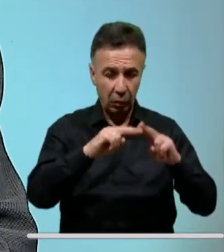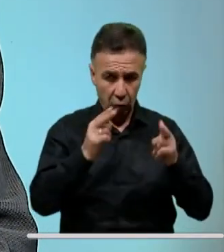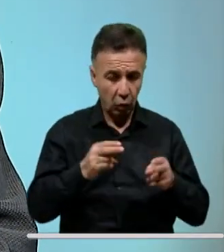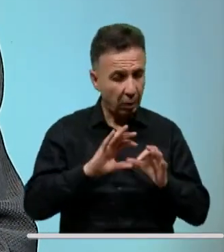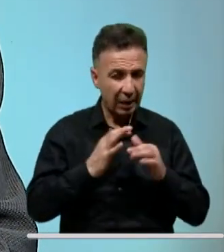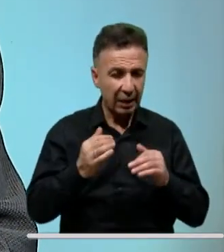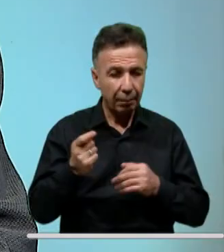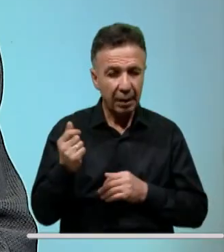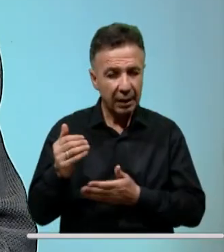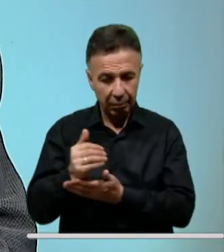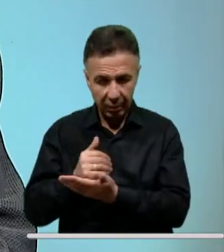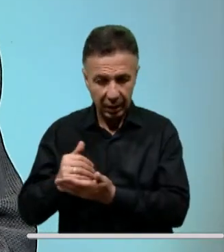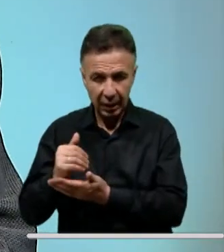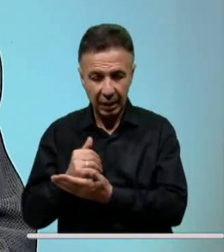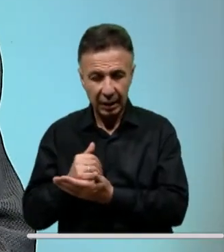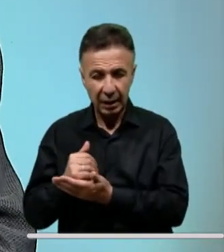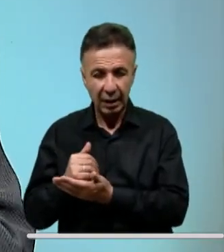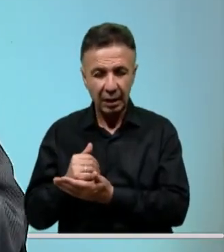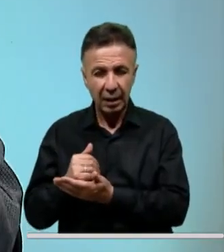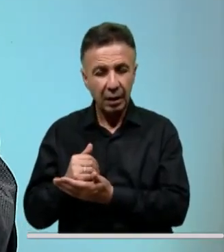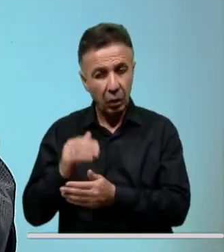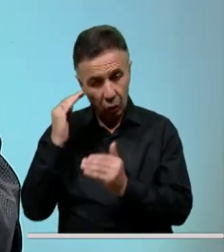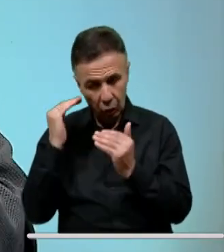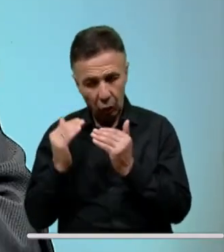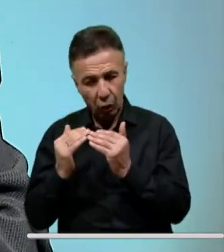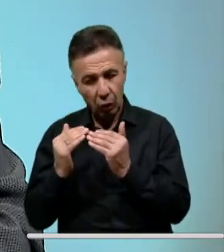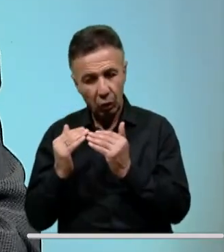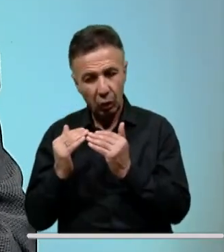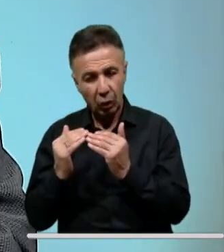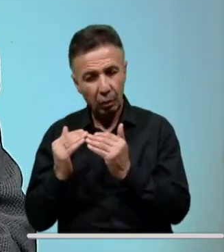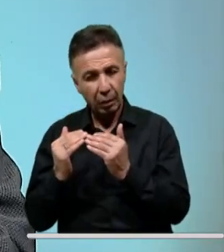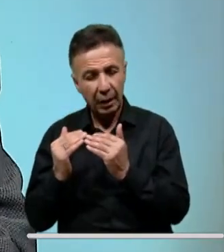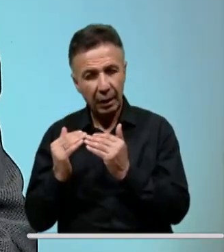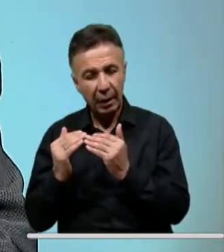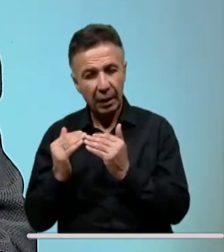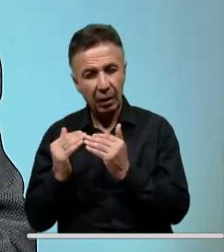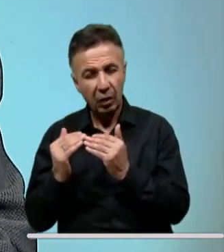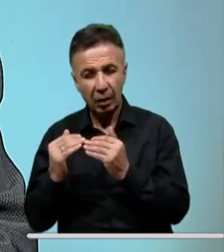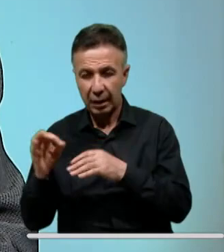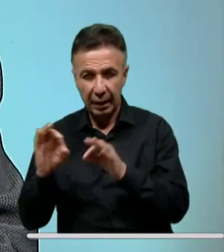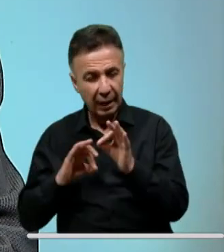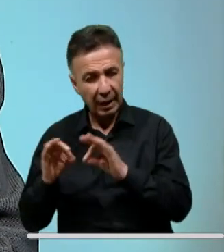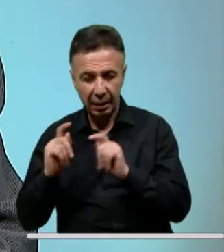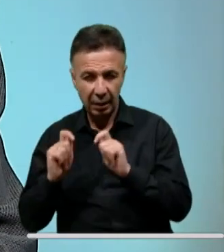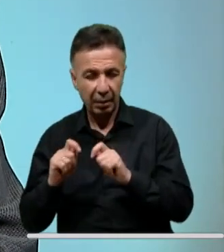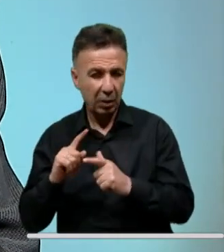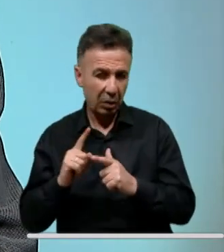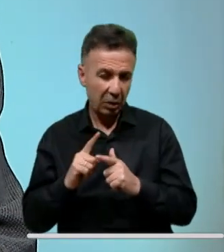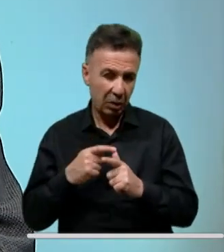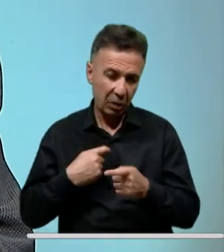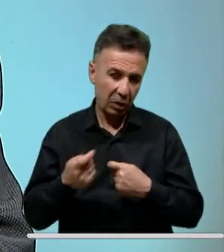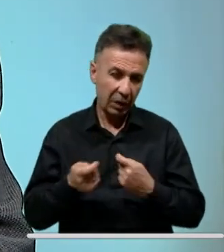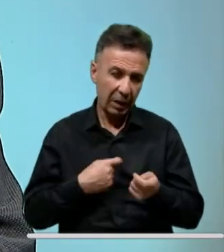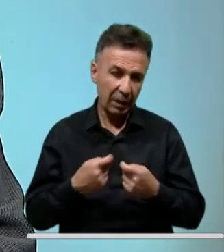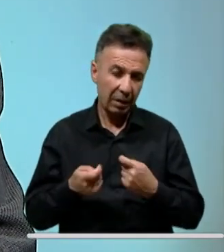biriken paraları meşru çerçevede mi değerlendiriyorlar? Çünkü para durduğu yerde durmaz. Bunun bir şekilde çalıştırılması, ticaretle veya ihracatla,